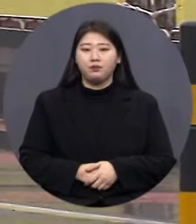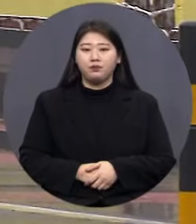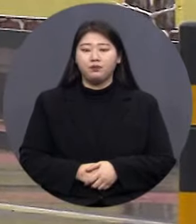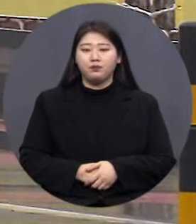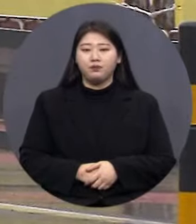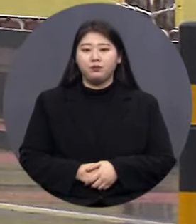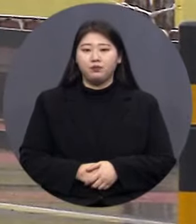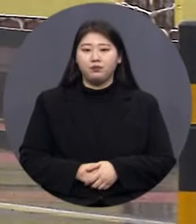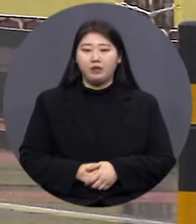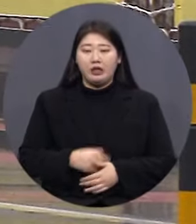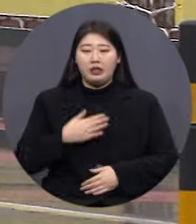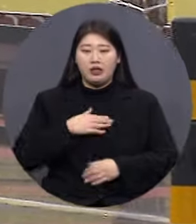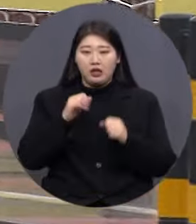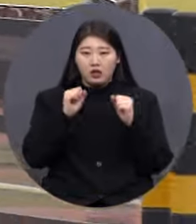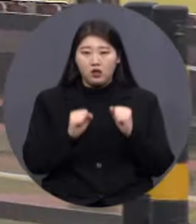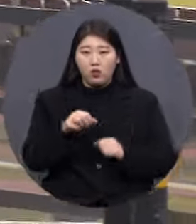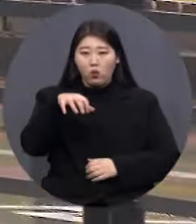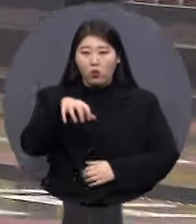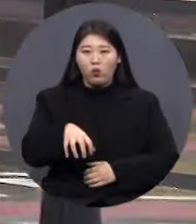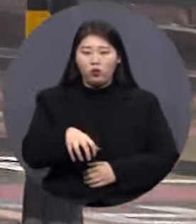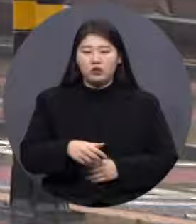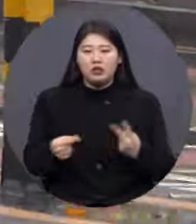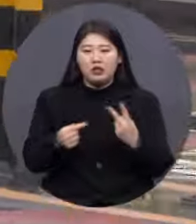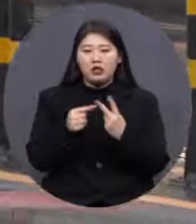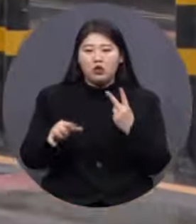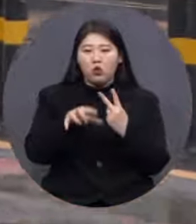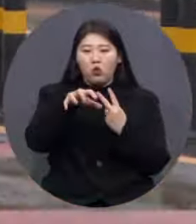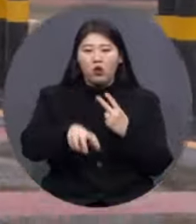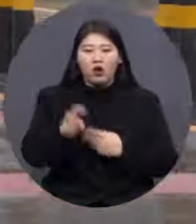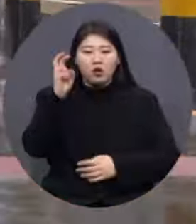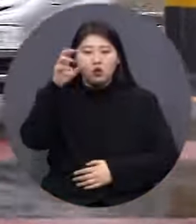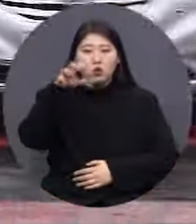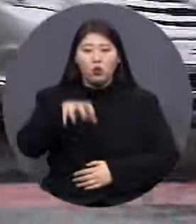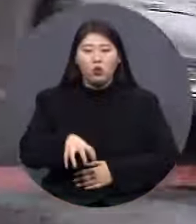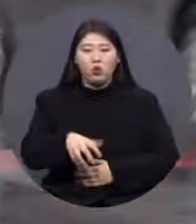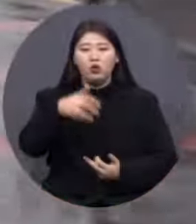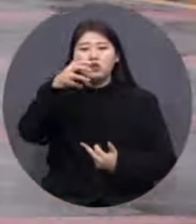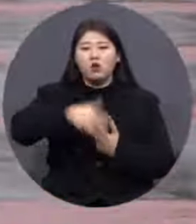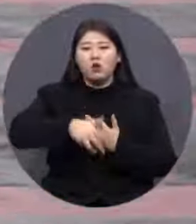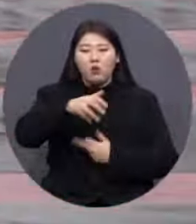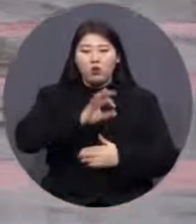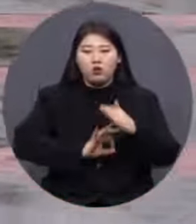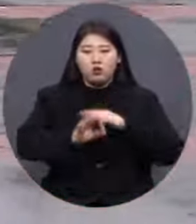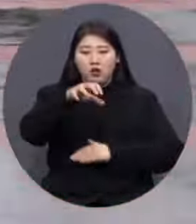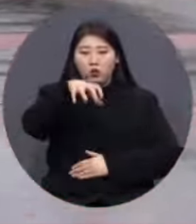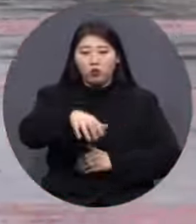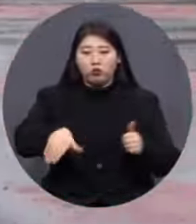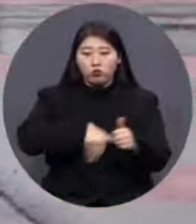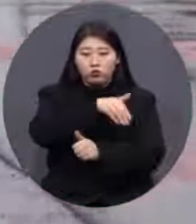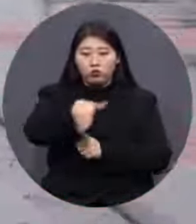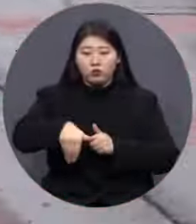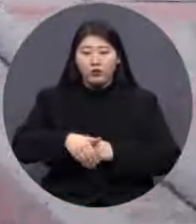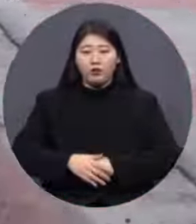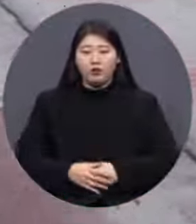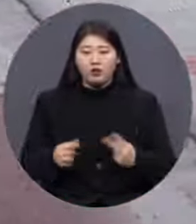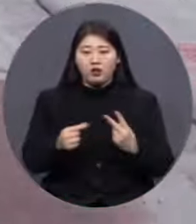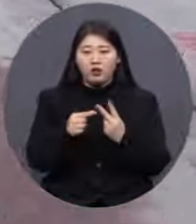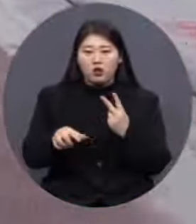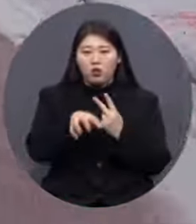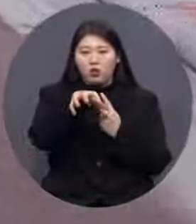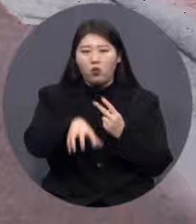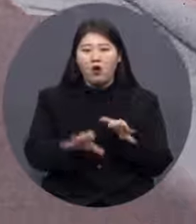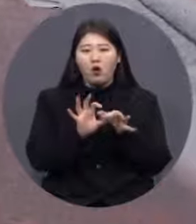만나봤습니다 제가 나와 있는 이곳은 제공항 예정지인 서귀포시 성산읍 1대입니다 제 2공항과